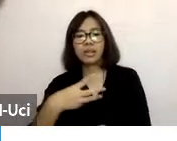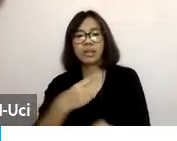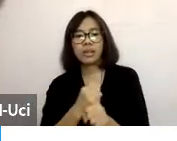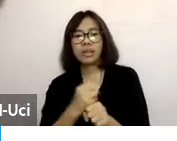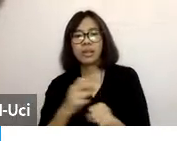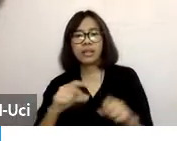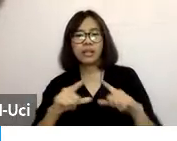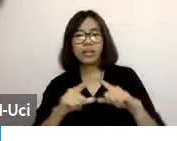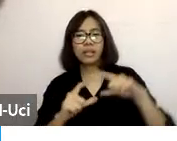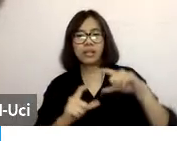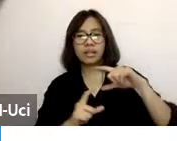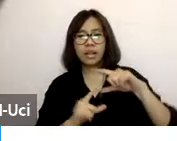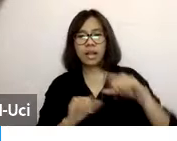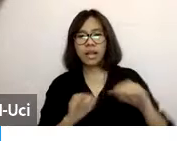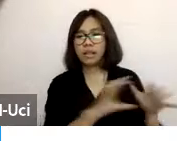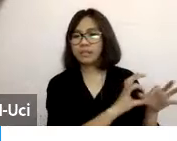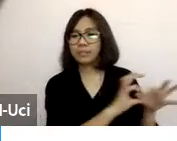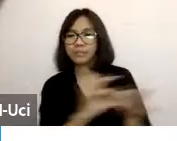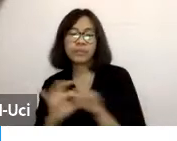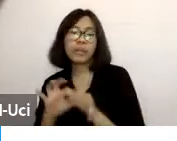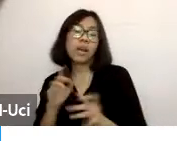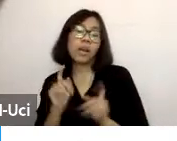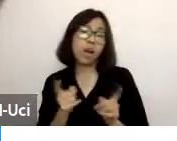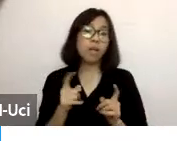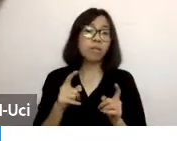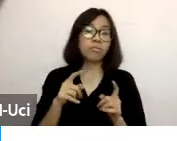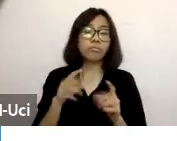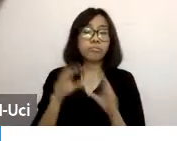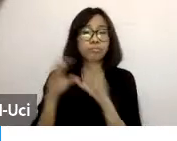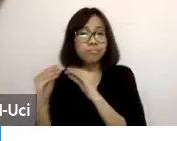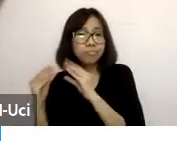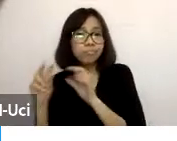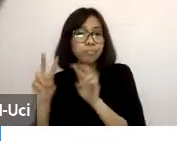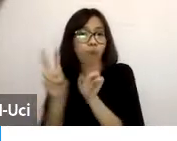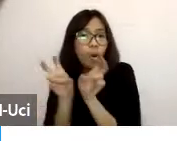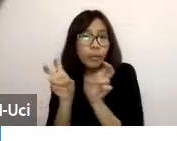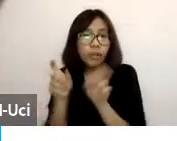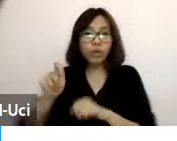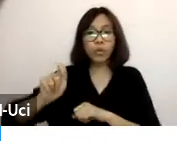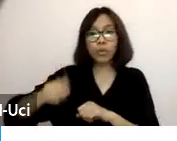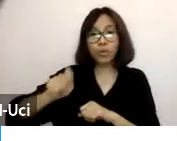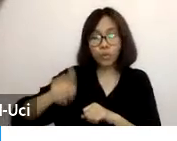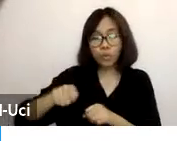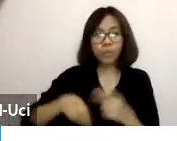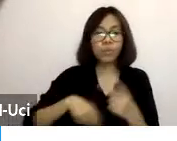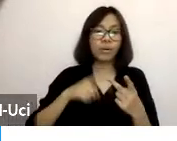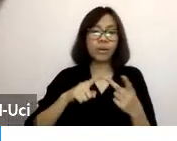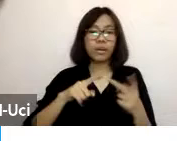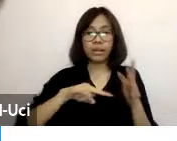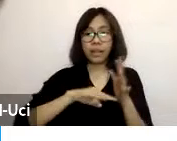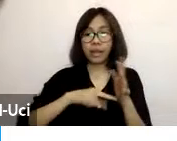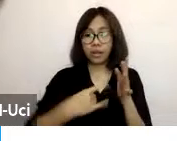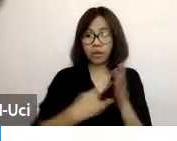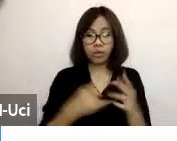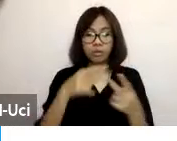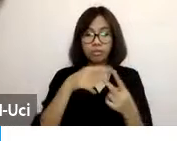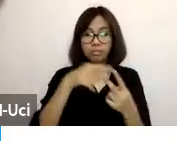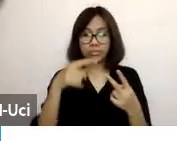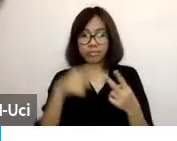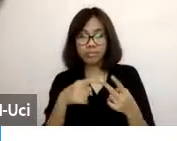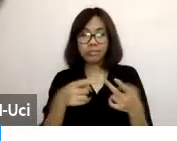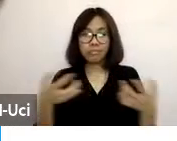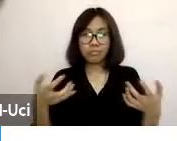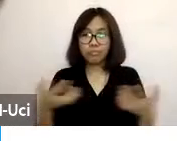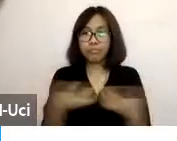bicara soal penemuan hukum dan mereka dengan teknologi maka aspek hukum dan teknologi tidak bisa kita pisahkan sama